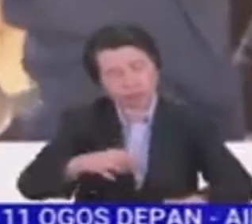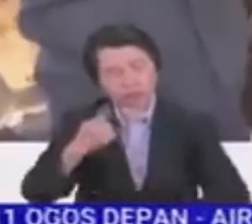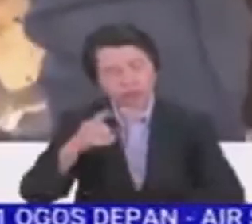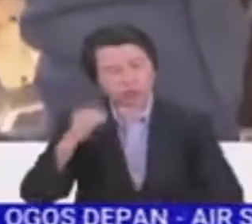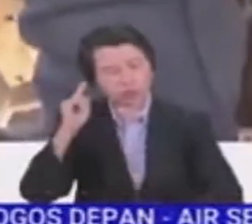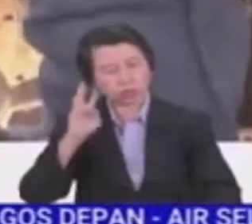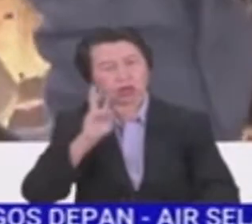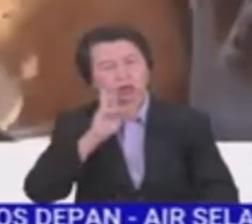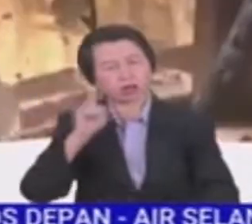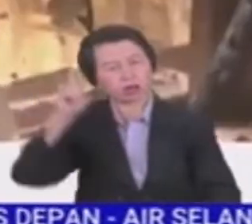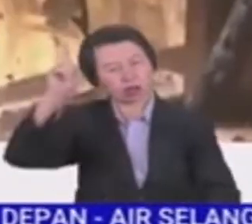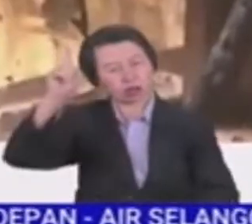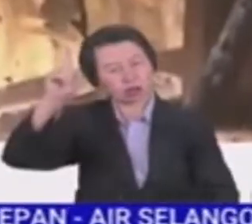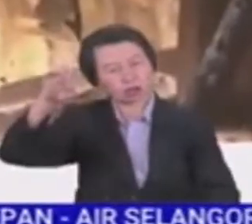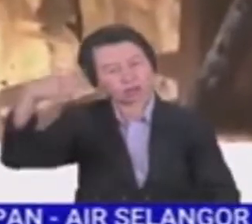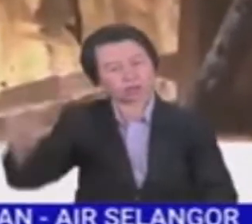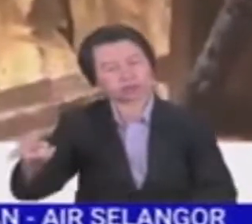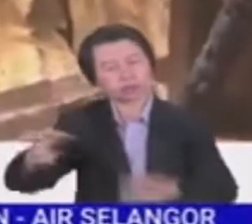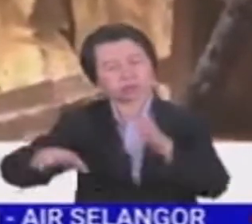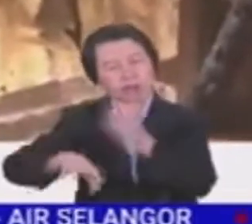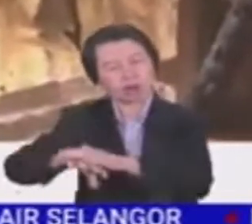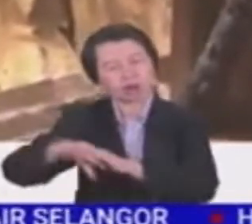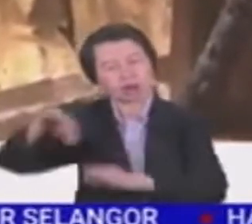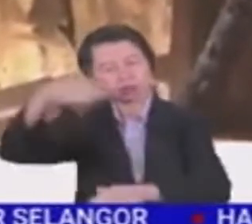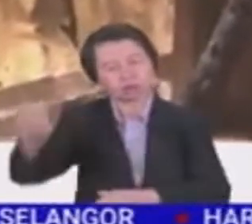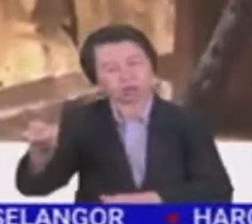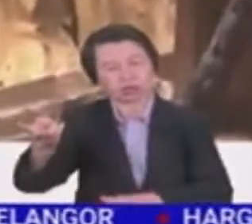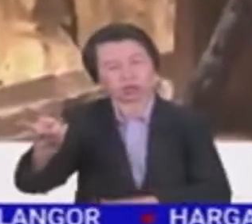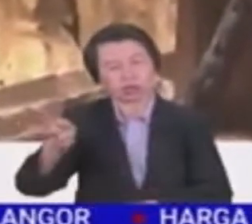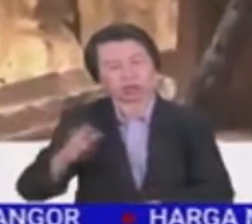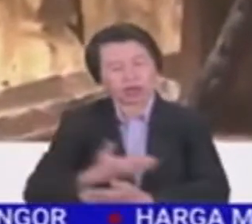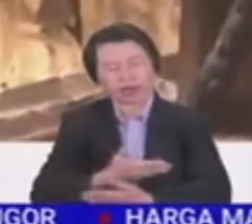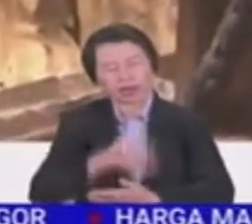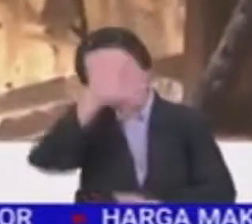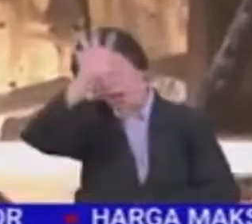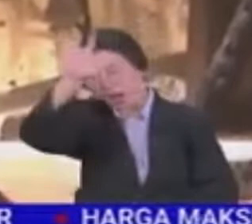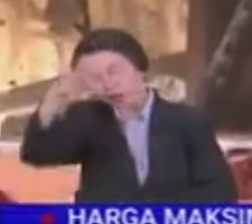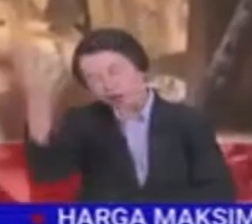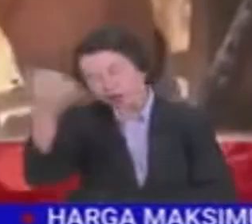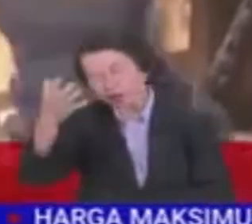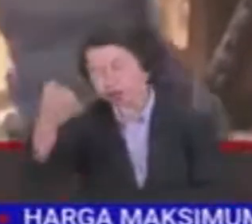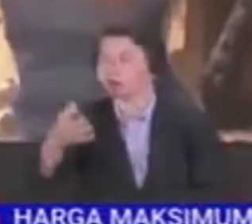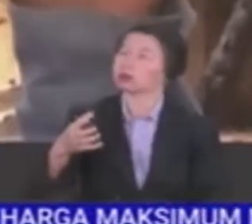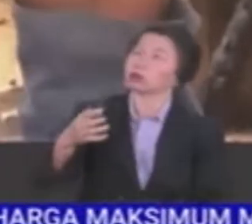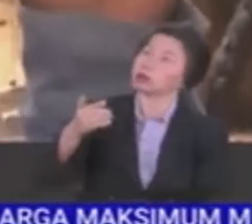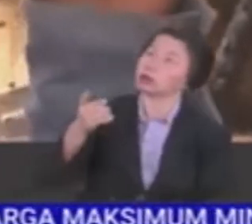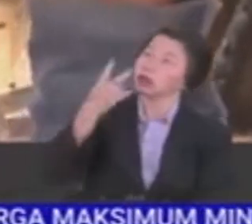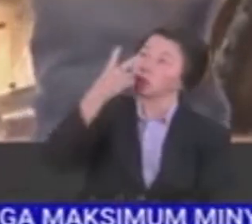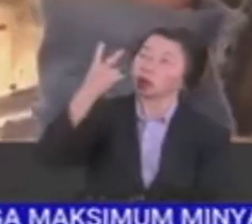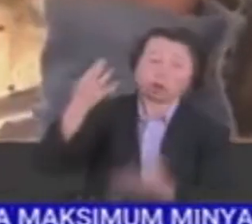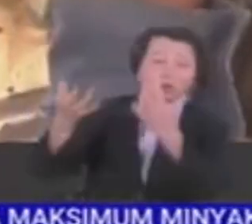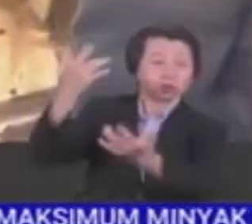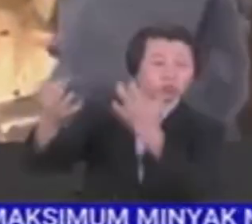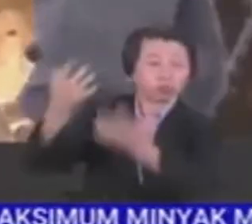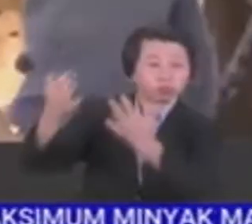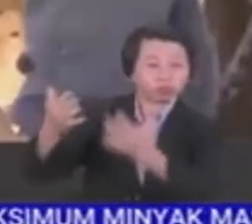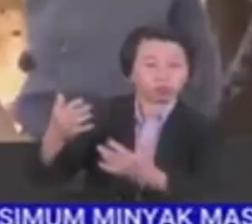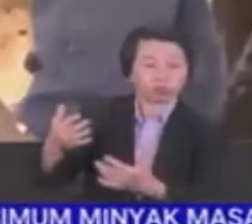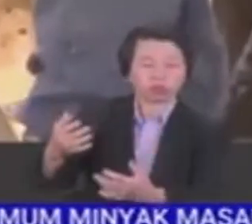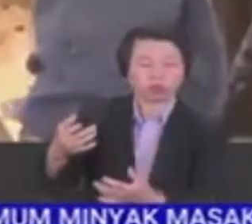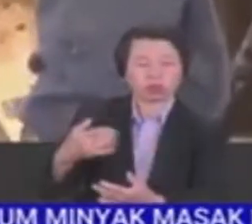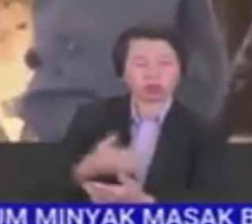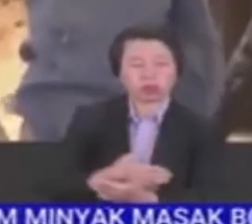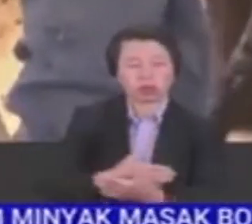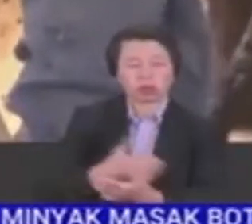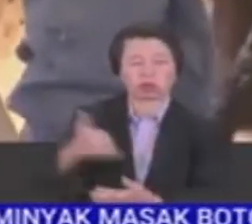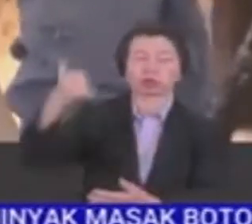dekat atas tu, jatuh atas anak dia. Jadi dia, anak dia menjerit sakit, dia pun tengok tu macam ada cahaya. Lepas tu masa tu juga anak akak